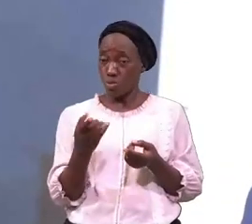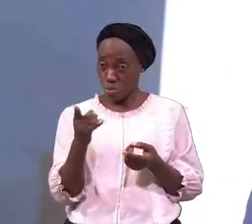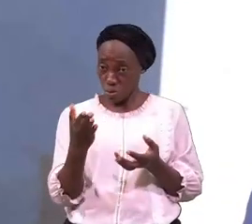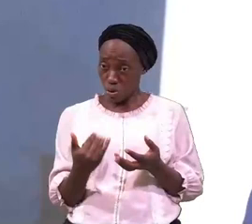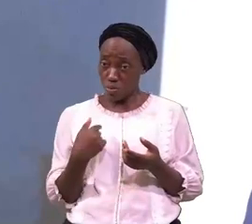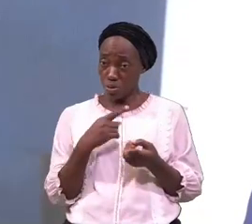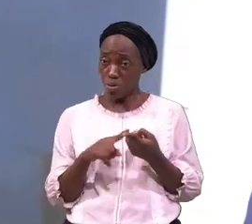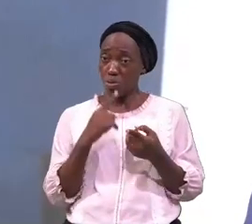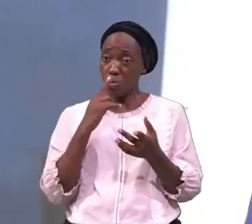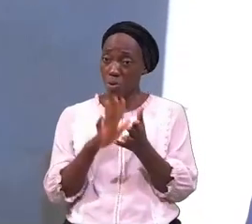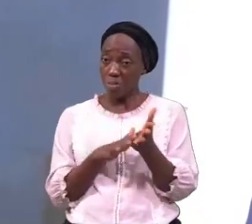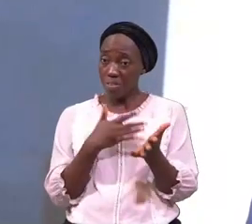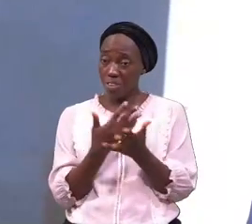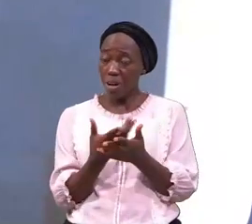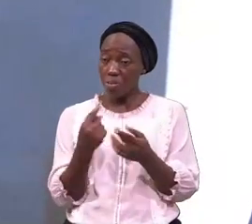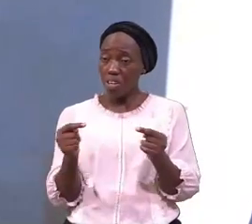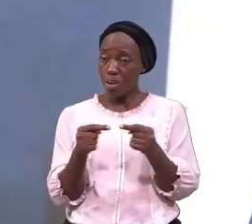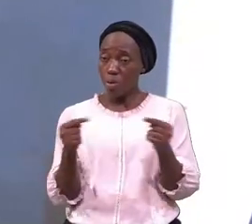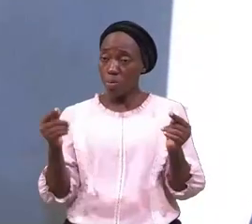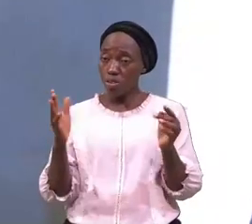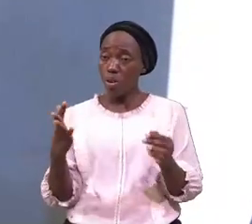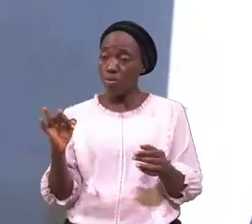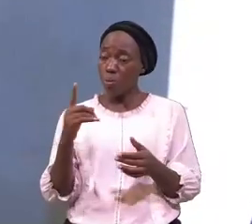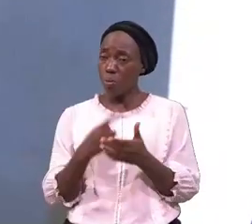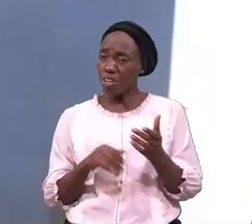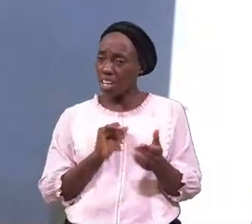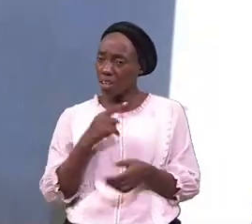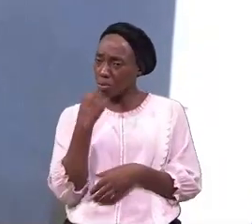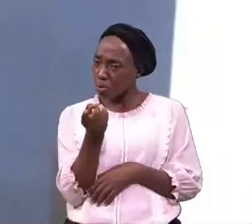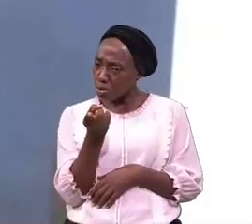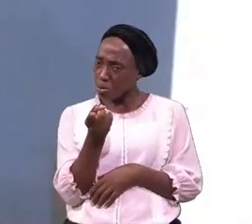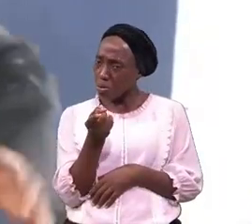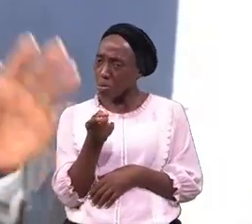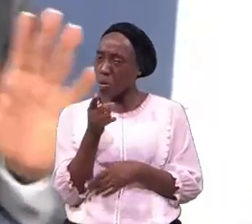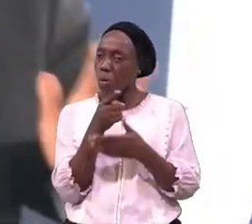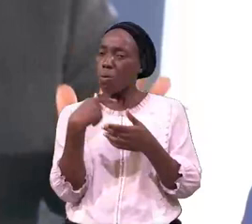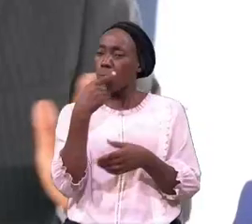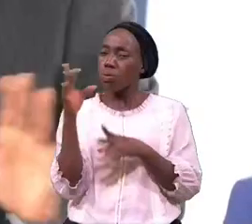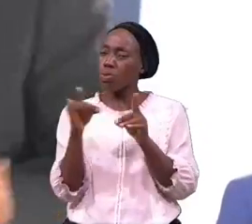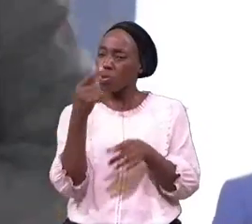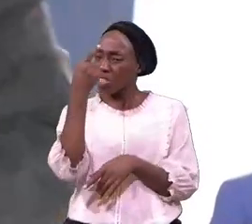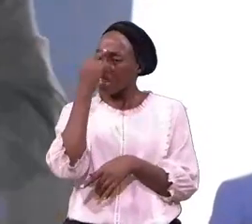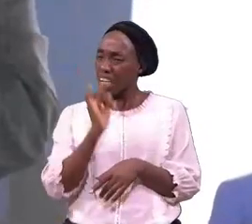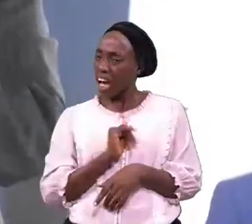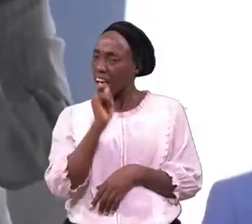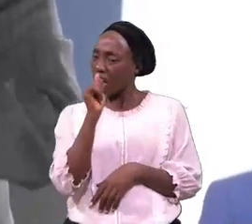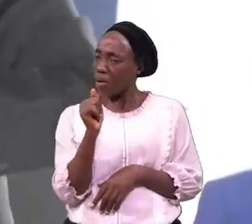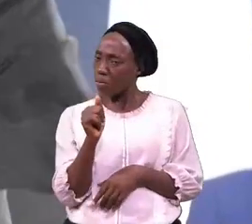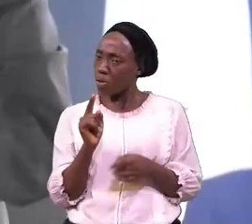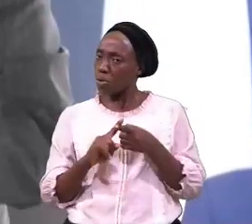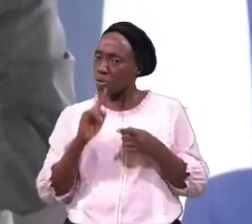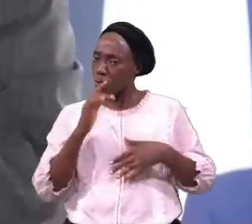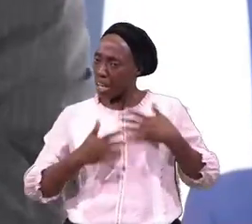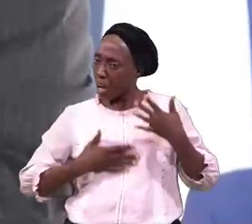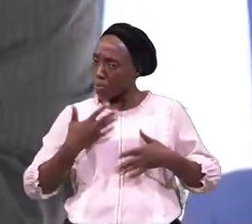Tu veux maintenant que je confirme l'opposé de ce que j'étais enseigné? Mais qui penses-tu que je suis? Tu seras content